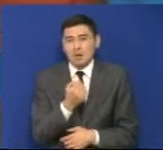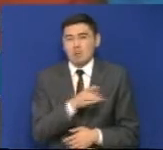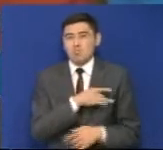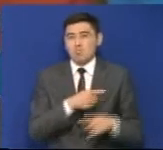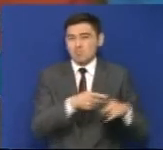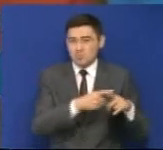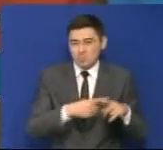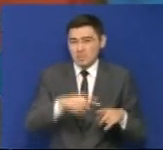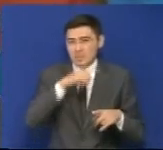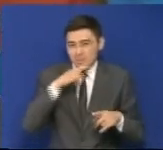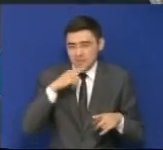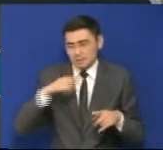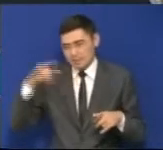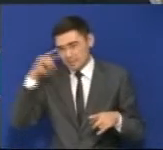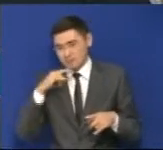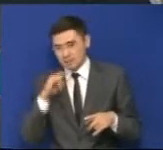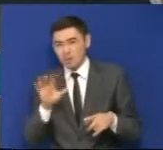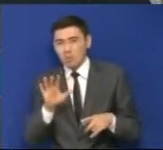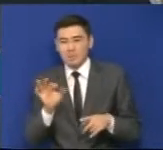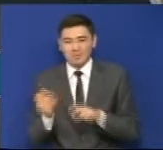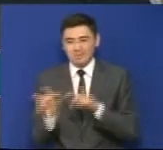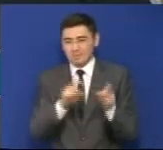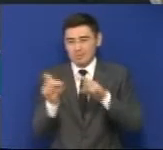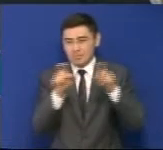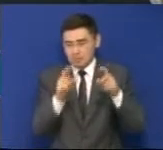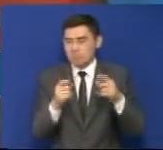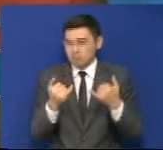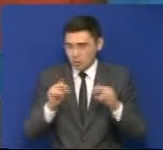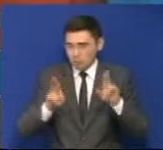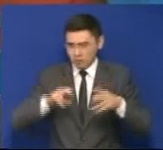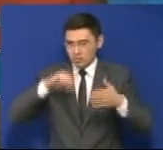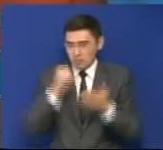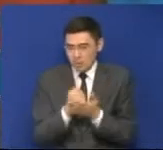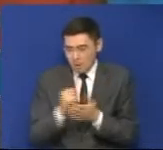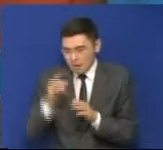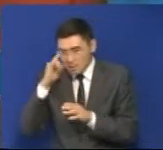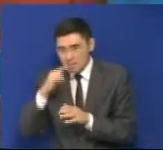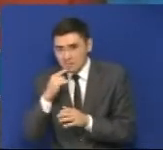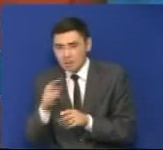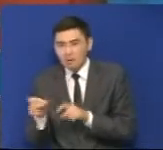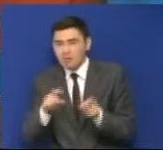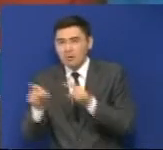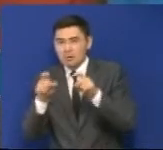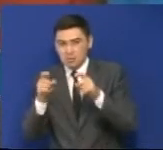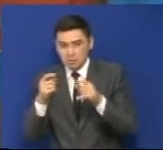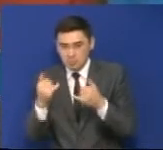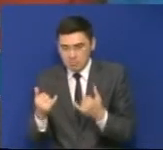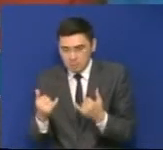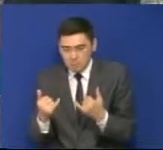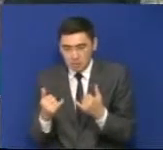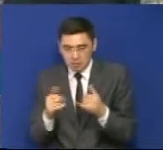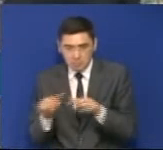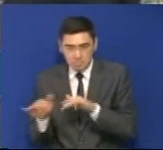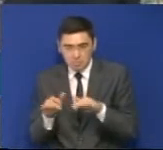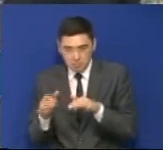посткеңестегі елдердегі интеграцияның өзегі ретінде белгілеп қойды. Ал Қазақстан болса, бұл интеграцияның қозғаушы күші ретінде жұмыс